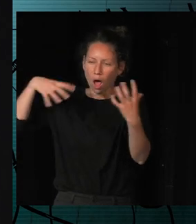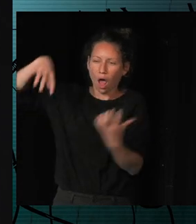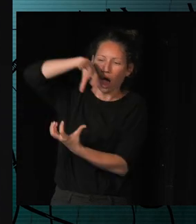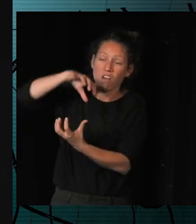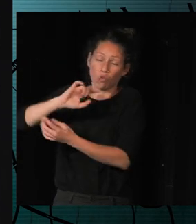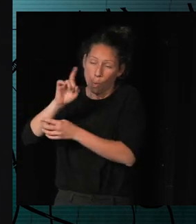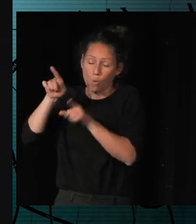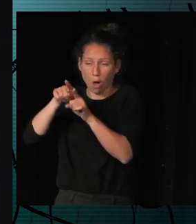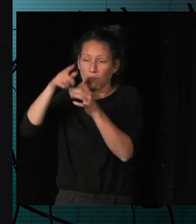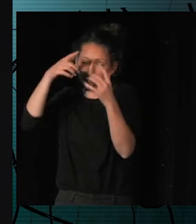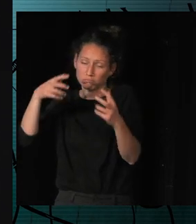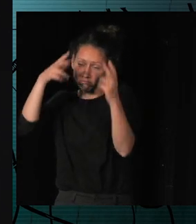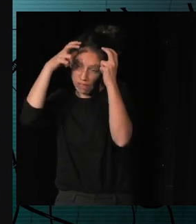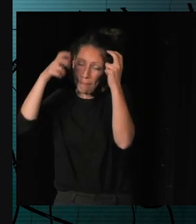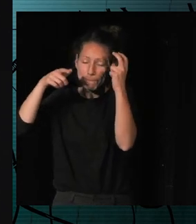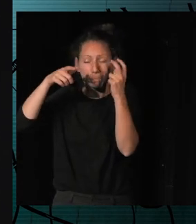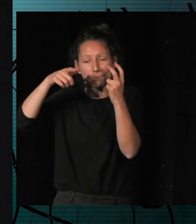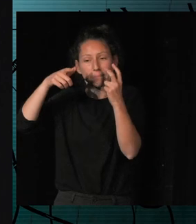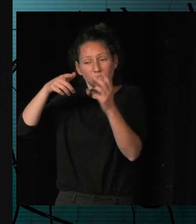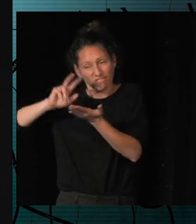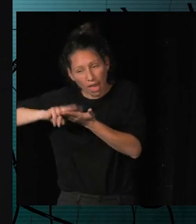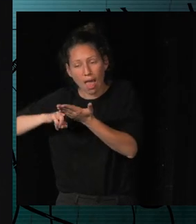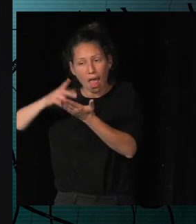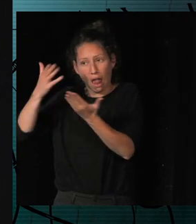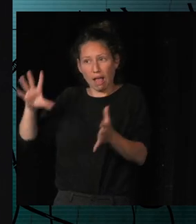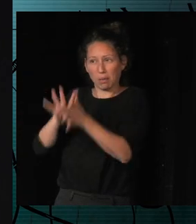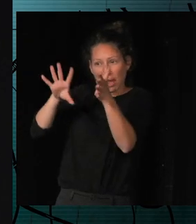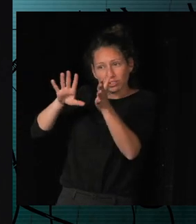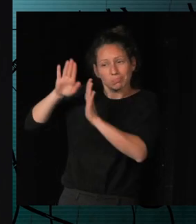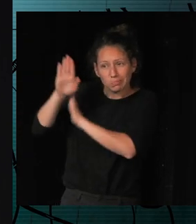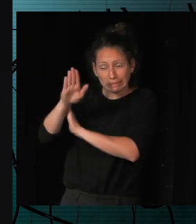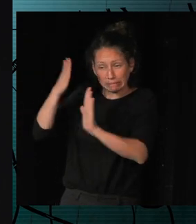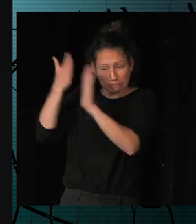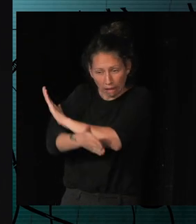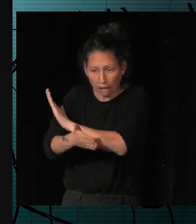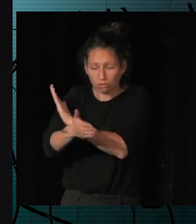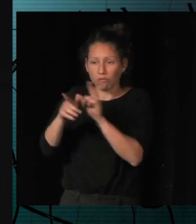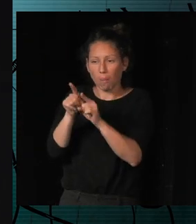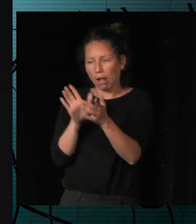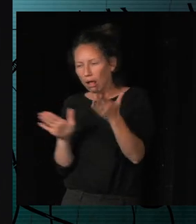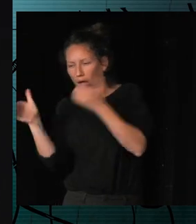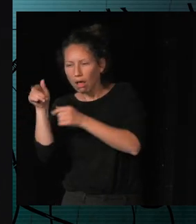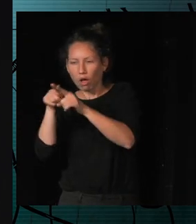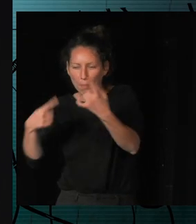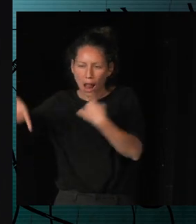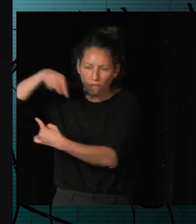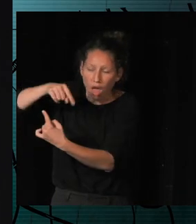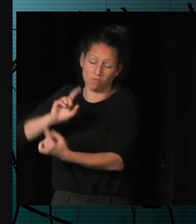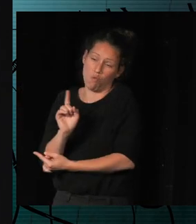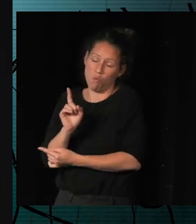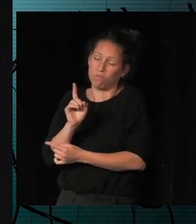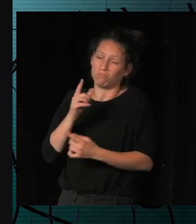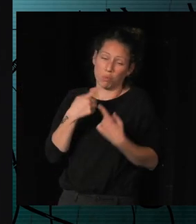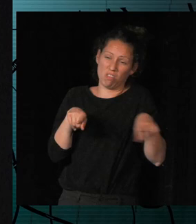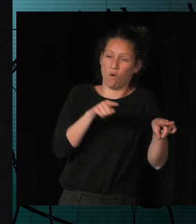aide à justement repousser les ténèbres et cetera donc là je trouve que c'est un inversement qui est pas qui est moins intéressant que ce qu'il y avait dans le jeu d'autant plus que ça